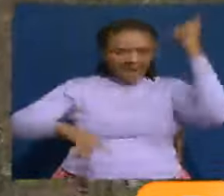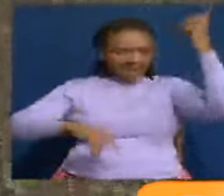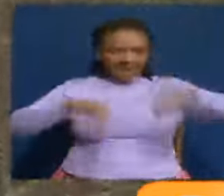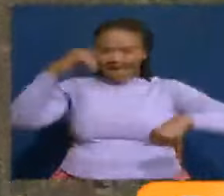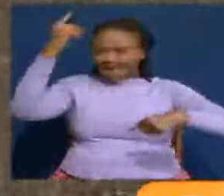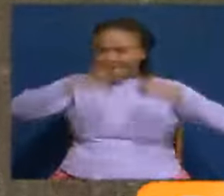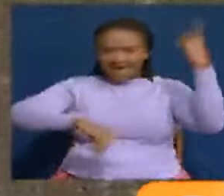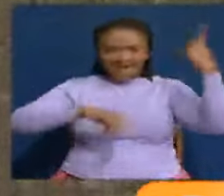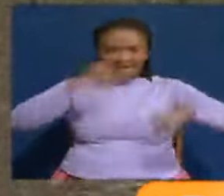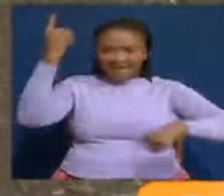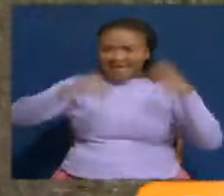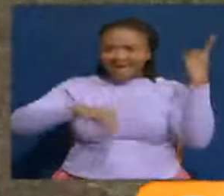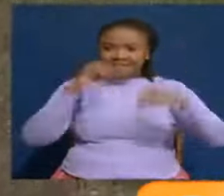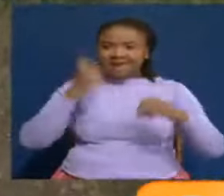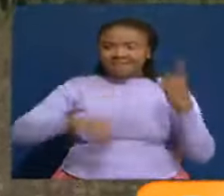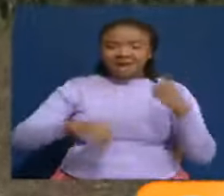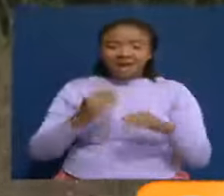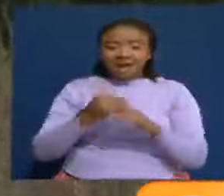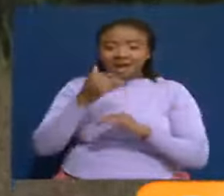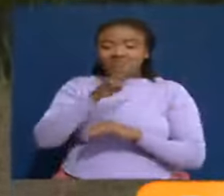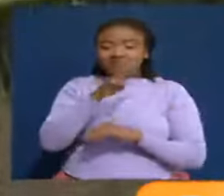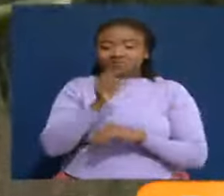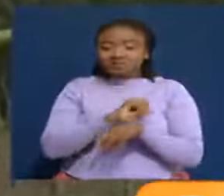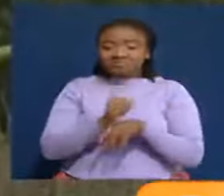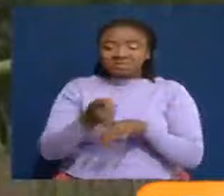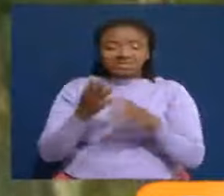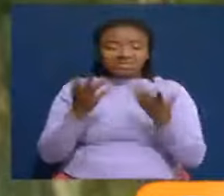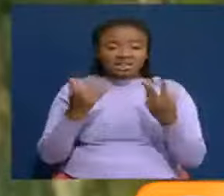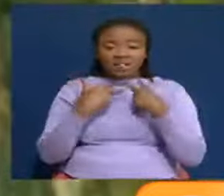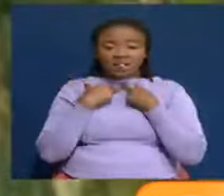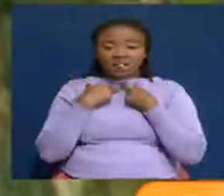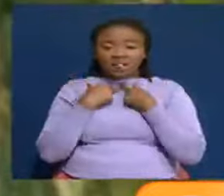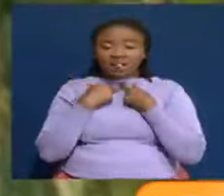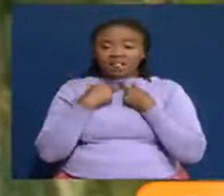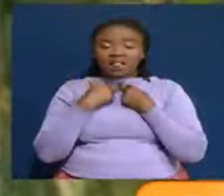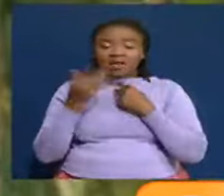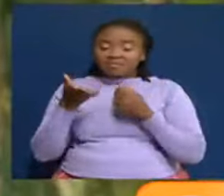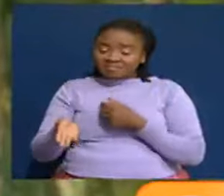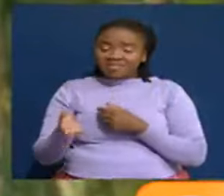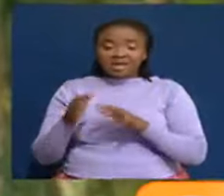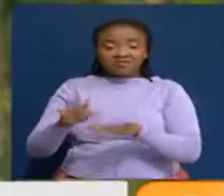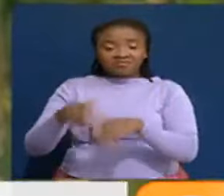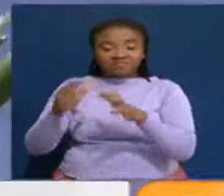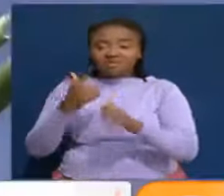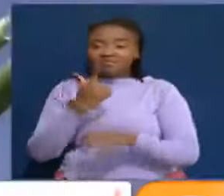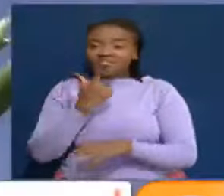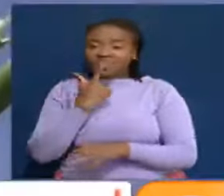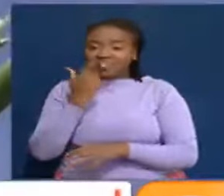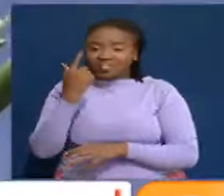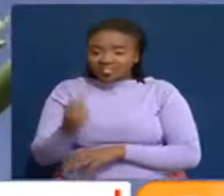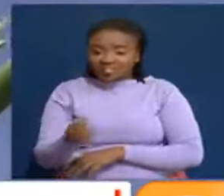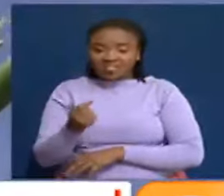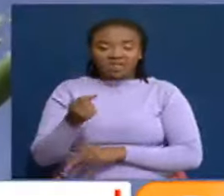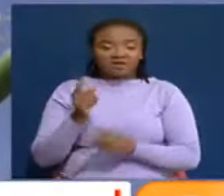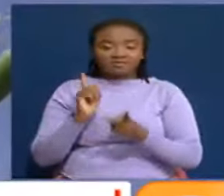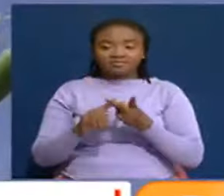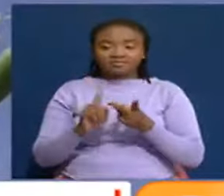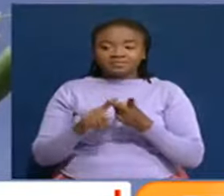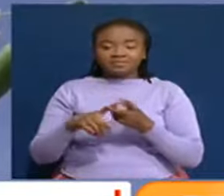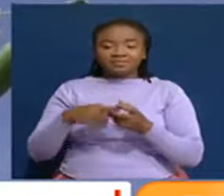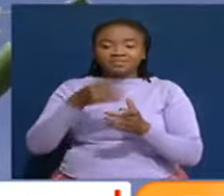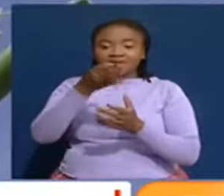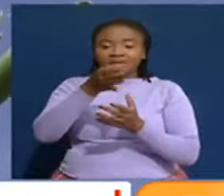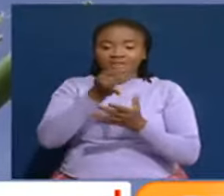40 ikamwacha hoi asijue pa kukimbilia. Ilikuwa na maharagwe pamoja na apoyo, popo